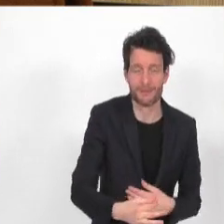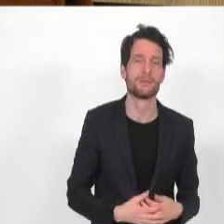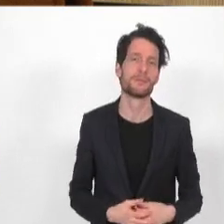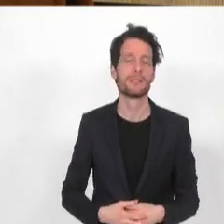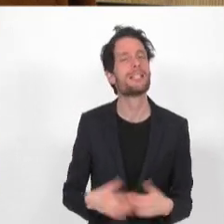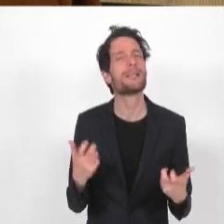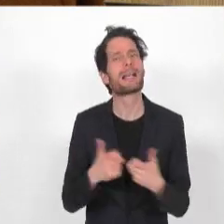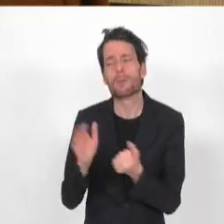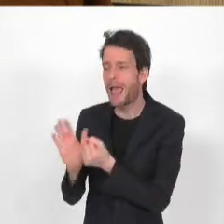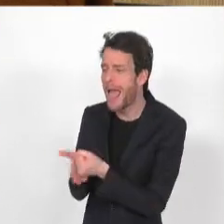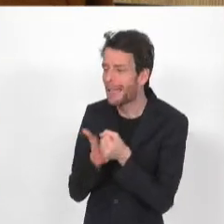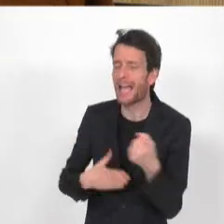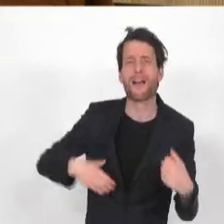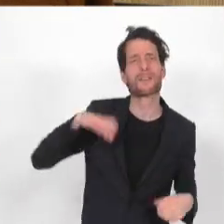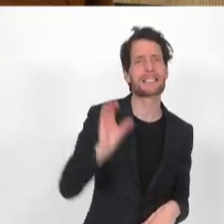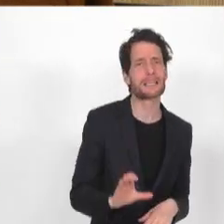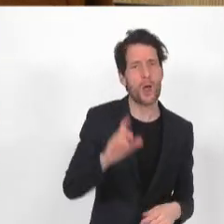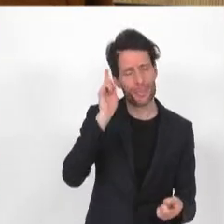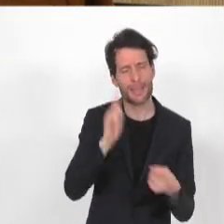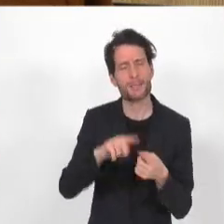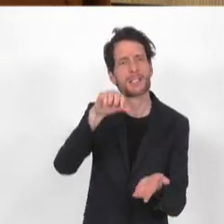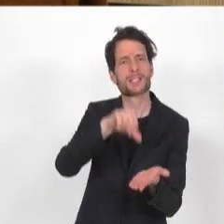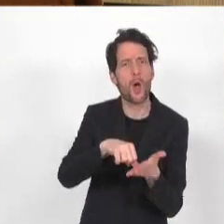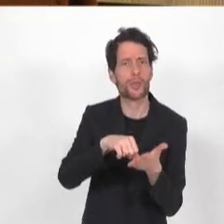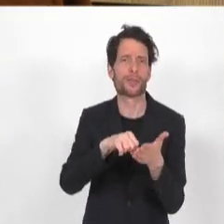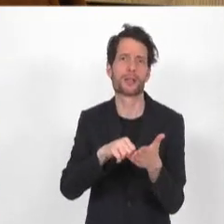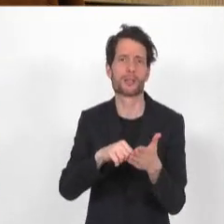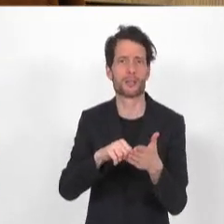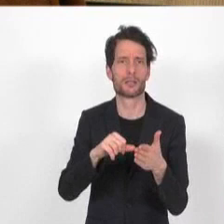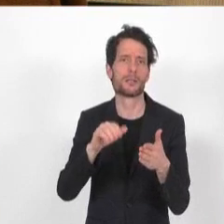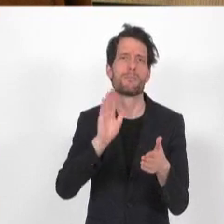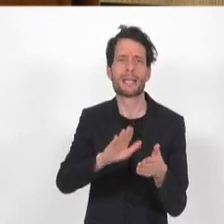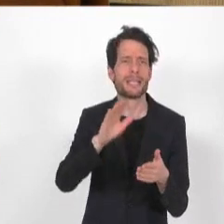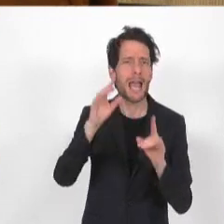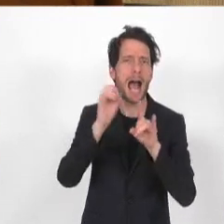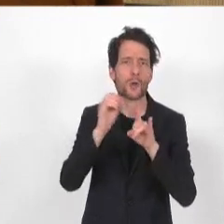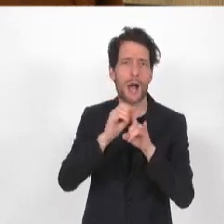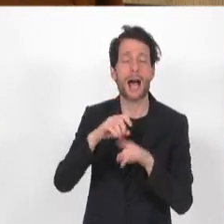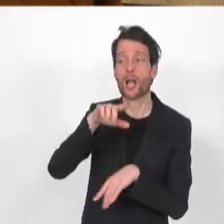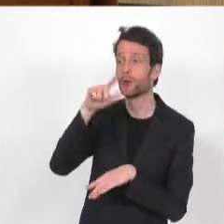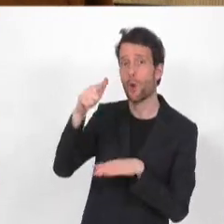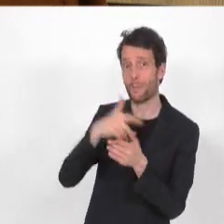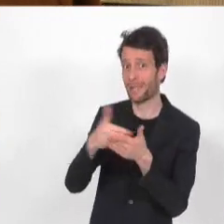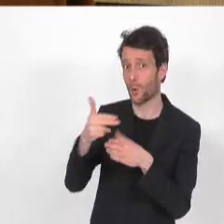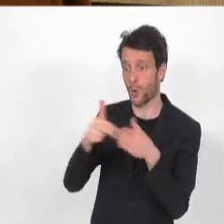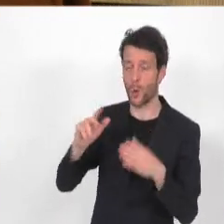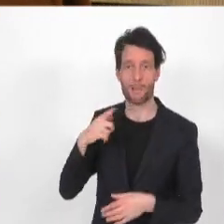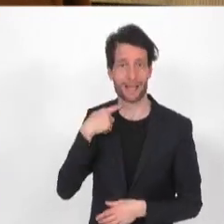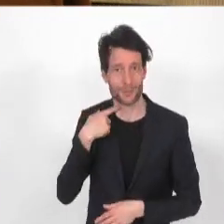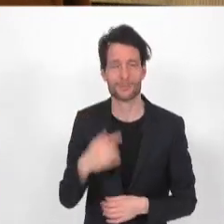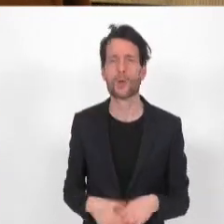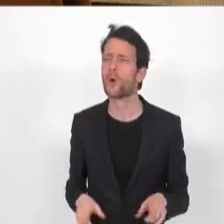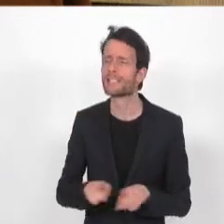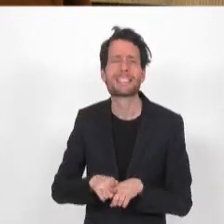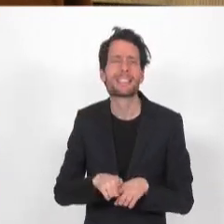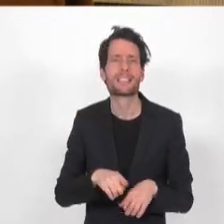aide à l'investissement sur la modernisation du centre de tri d'Alluin à hauteur de 2 millions d'euros. Elle n'est plus non plus éligible cette année au soutien